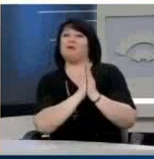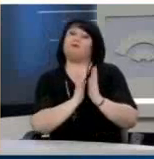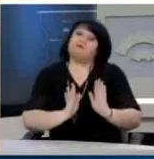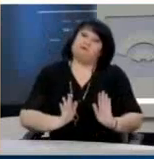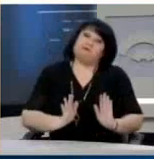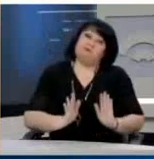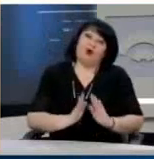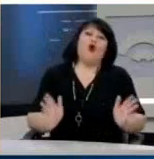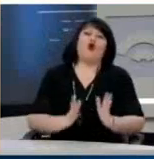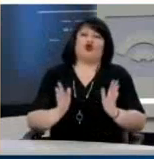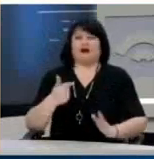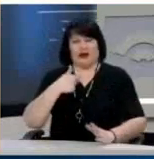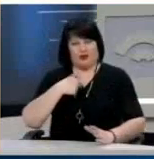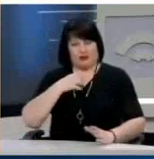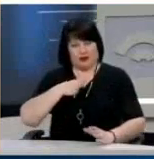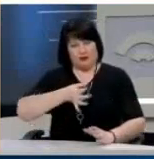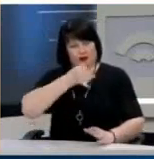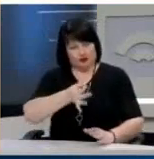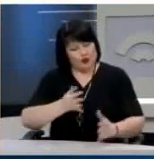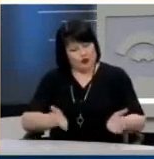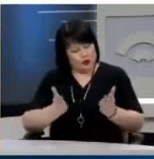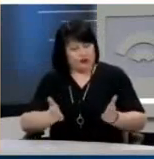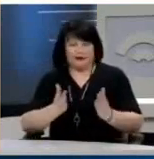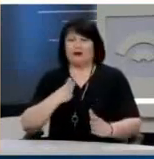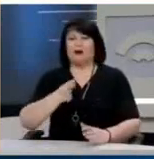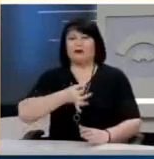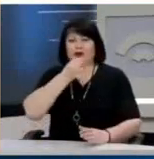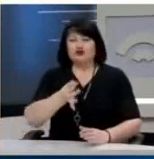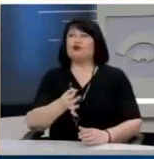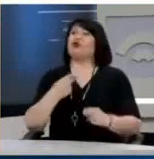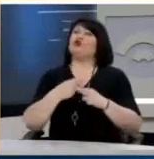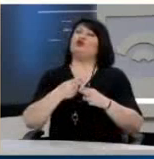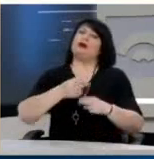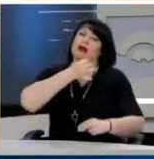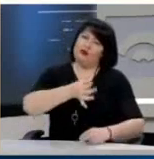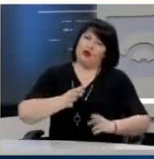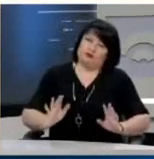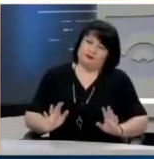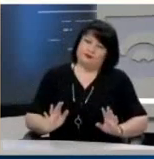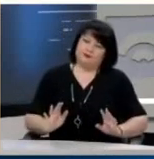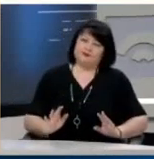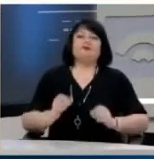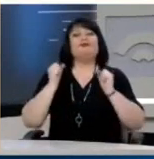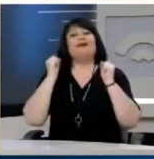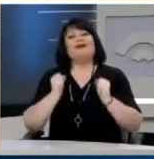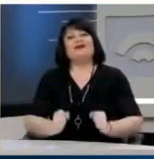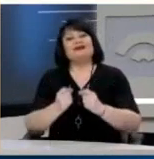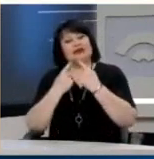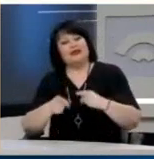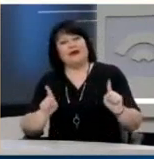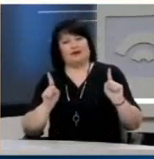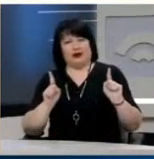Σε κάθε περίπτωση όμως, εγώ θέλω να σας πω και θέλω να επισημάνω την βασική διαφορά